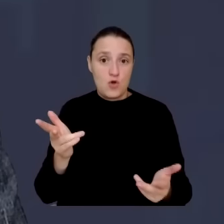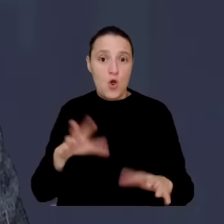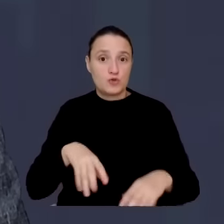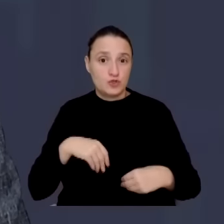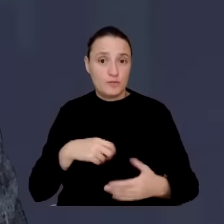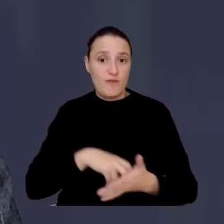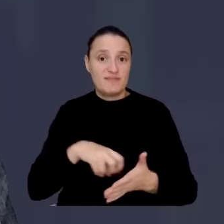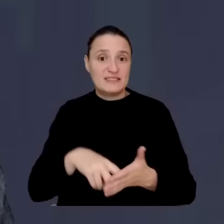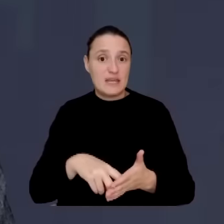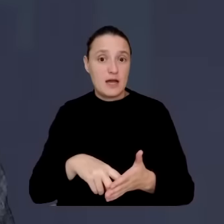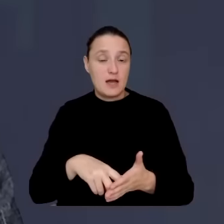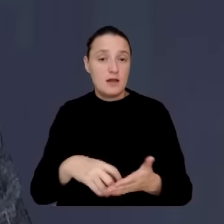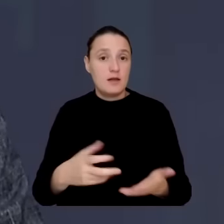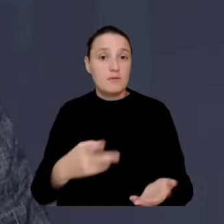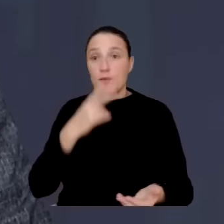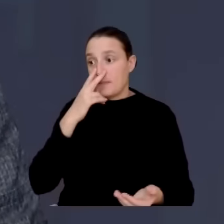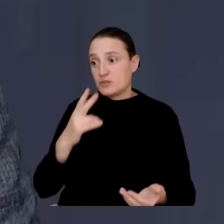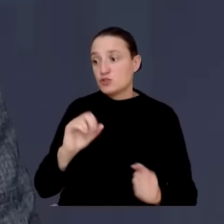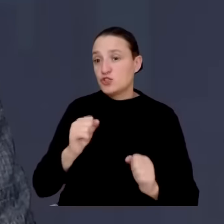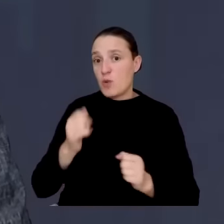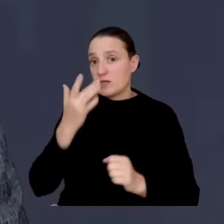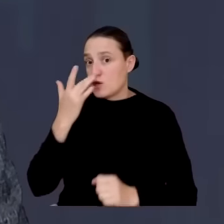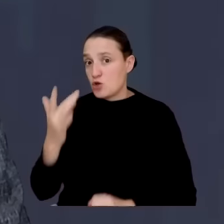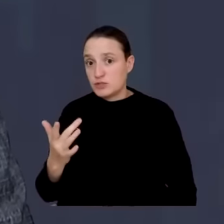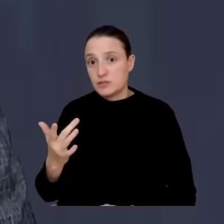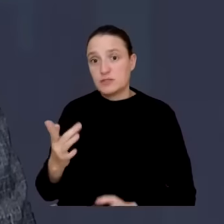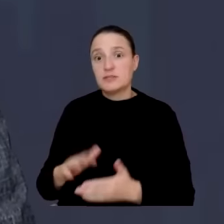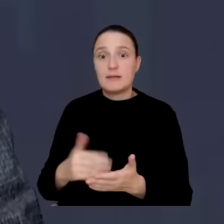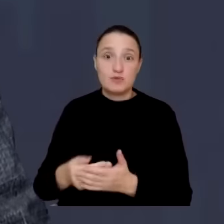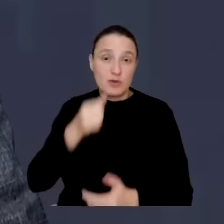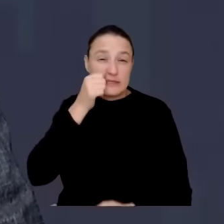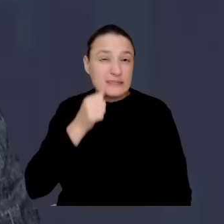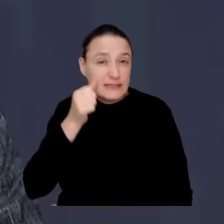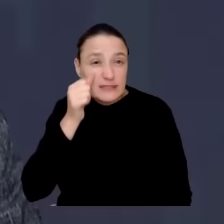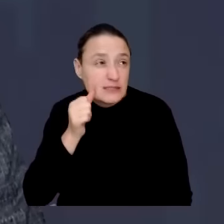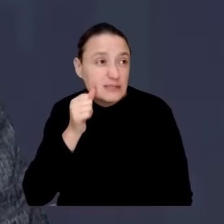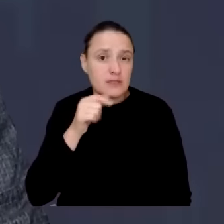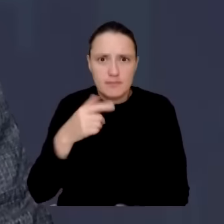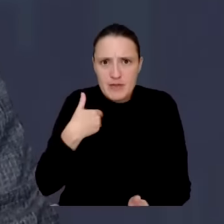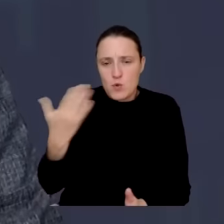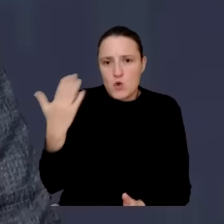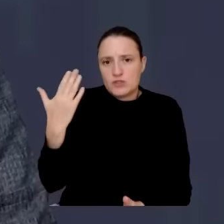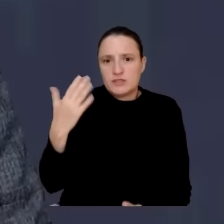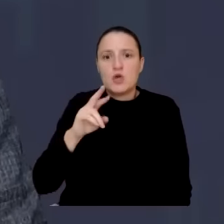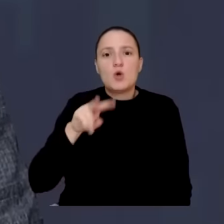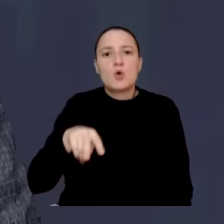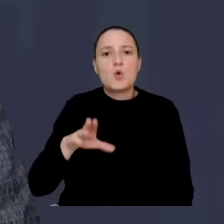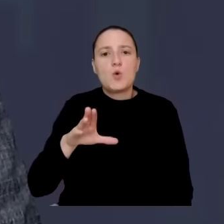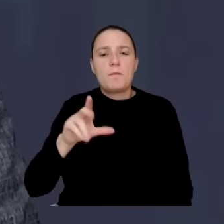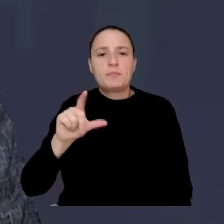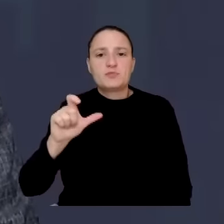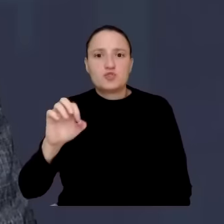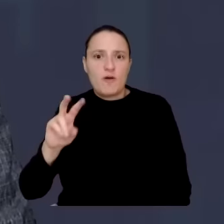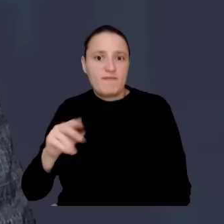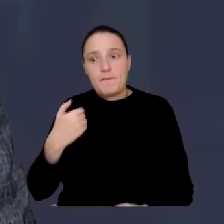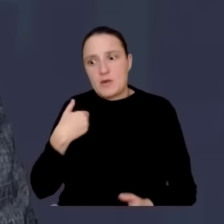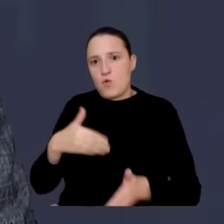bo biorąc pod uwagę działalność Rosji Jeśli chodzi agenturę to Zresztą ostatnio Mieliśmy przecież pana rubcowo który został został wydalony a